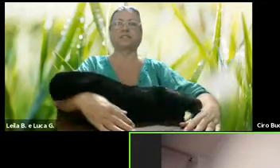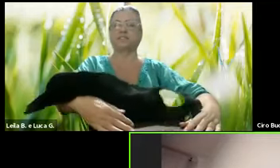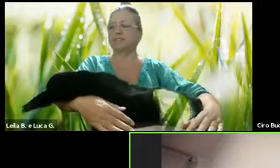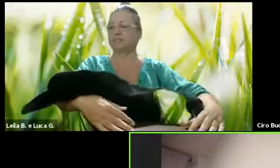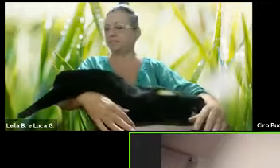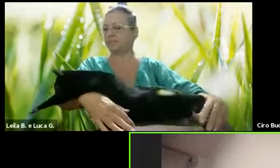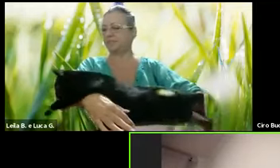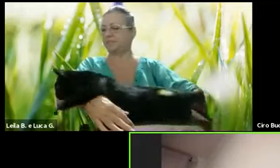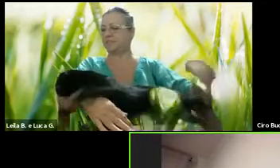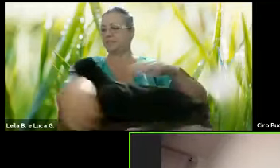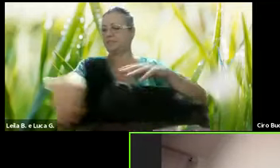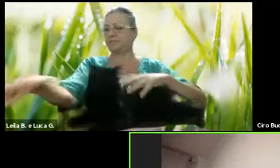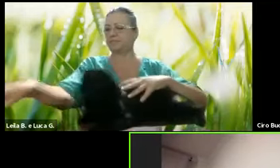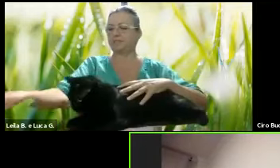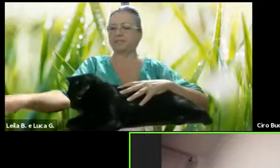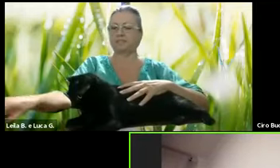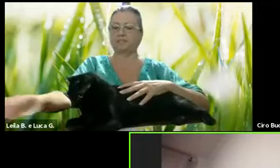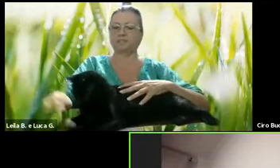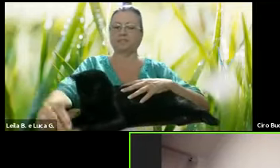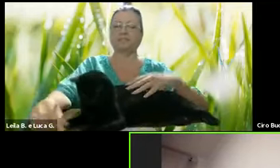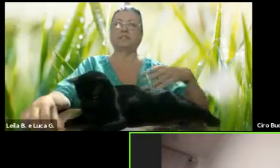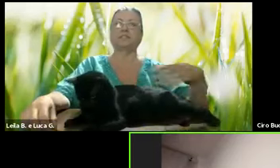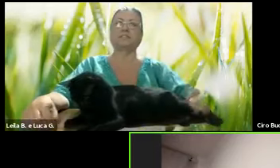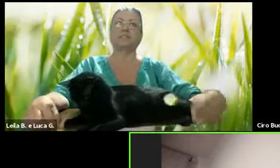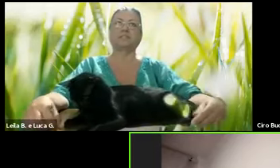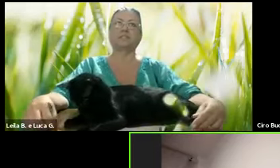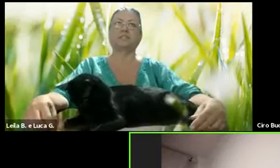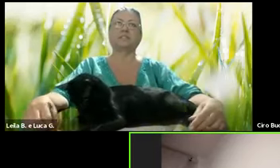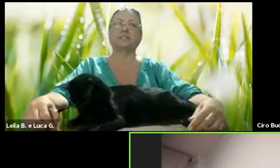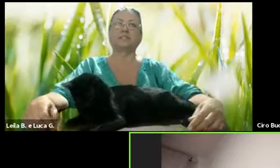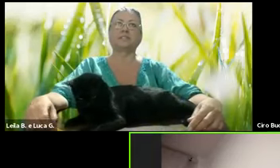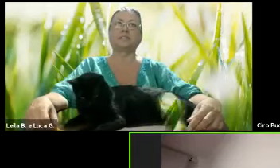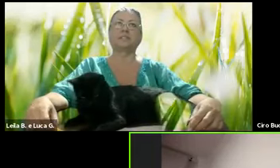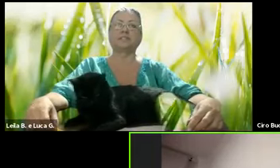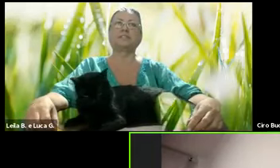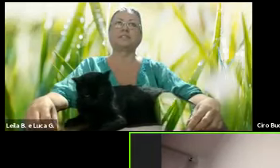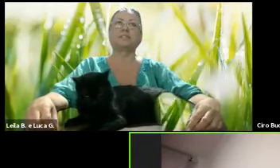conoscenza non esiste più perché a me,